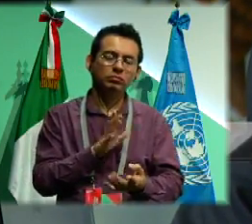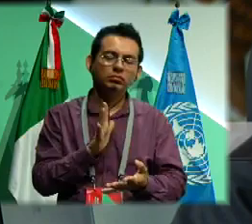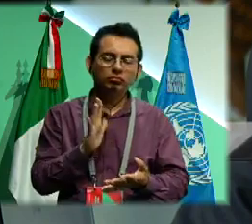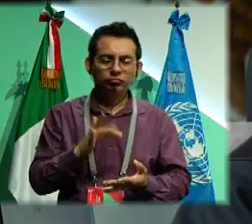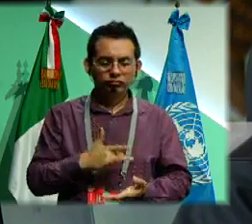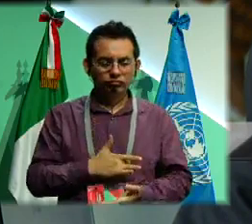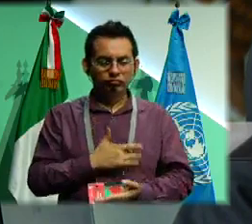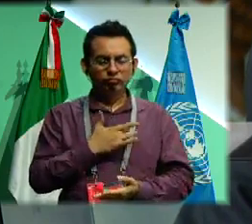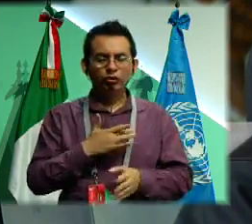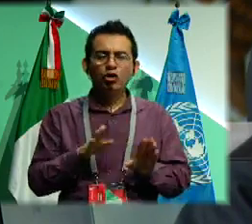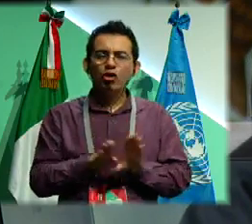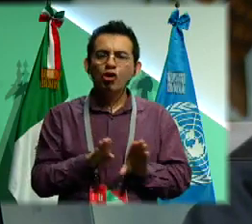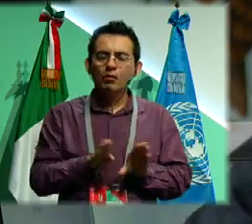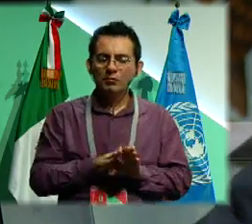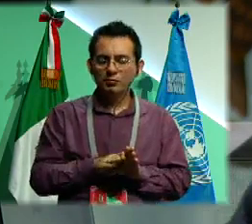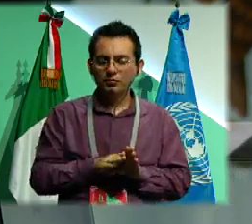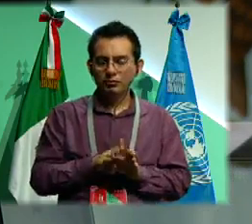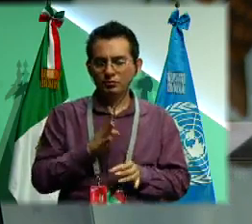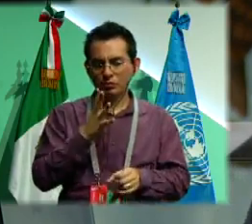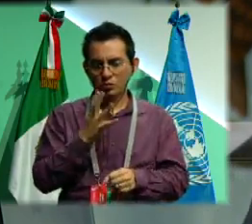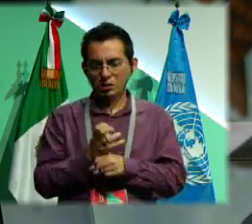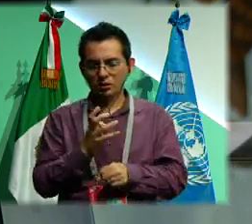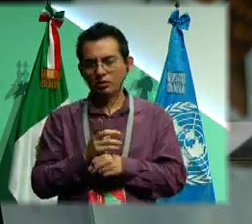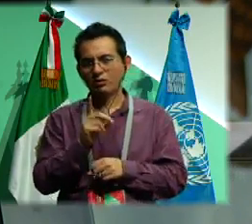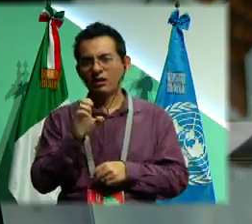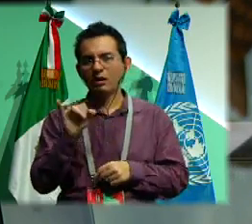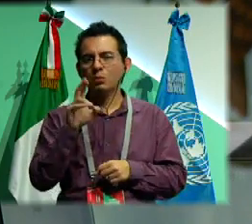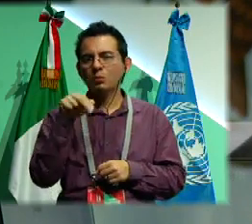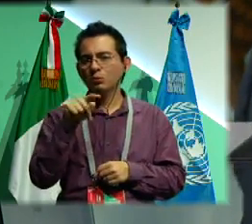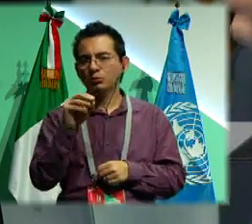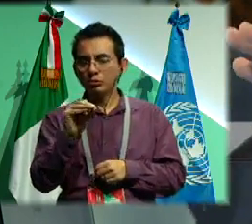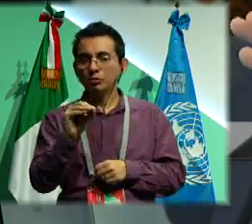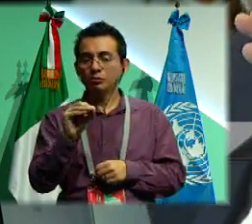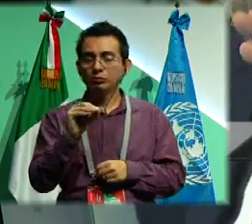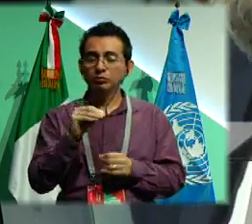notion de la chambre d'à côté